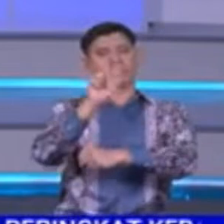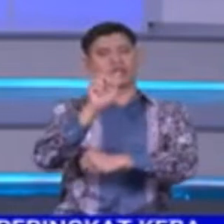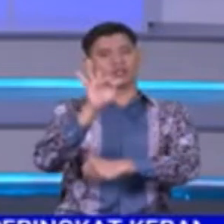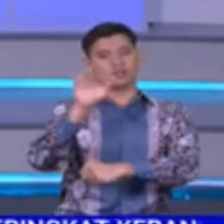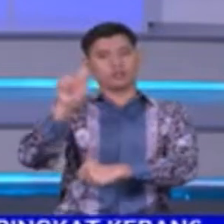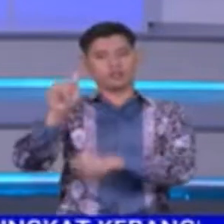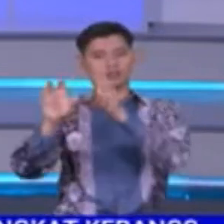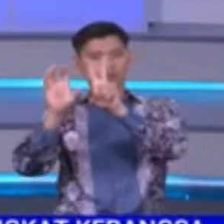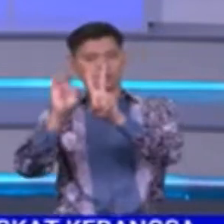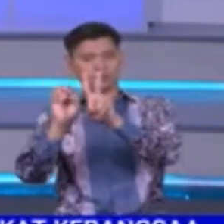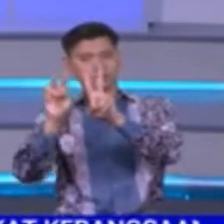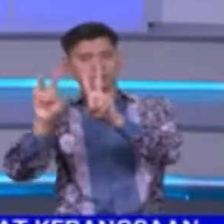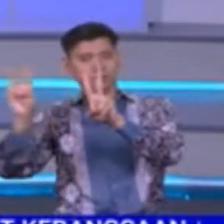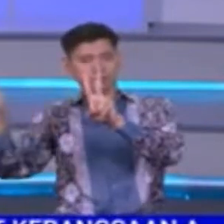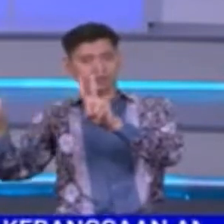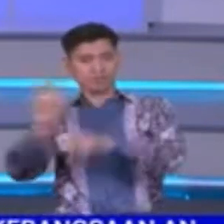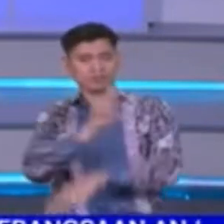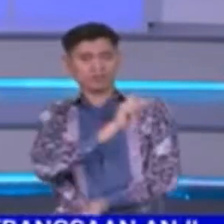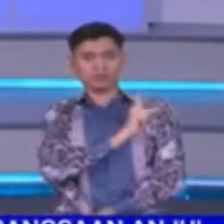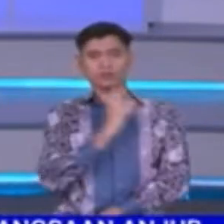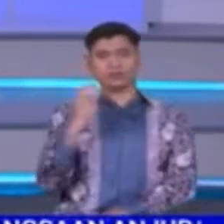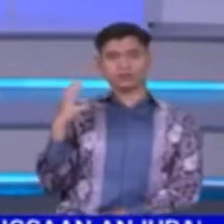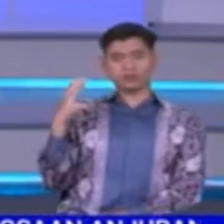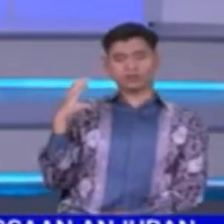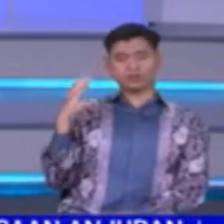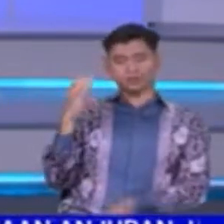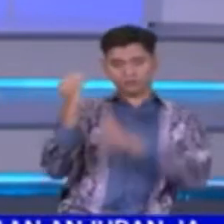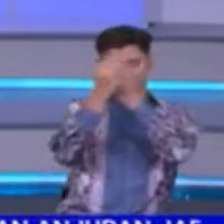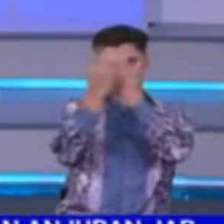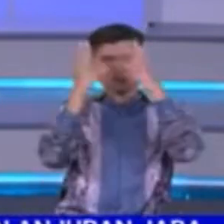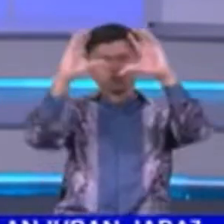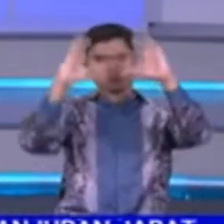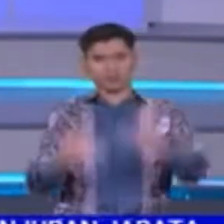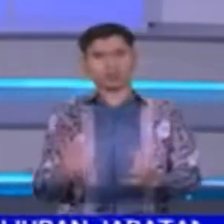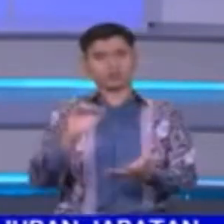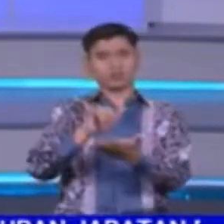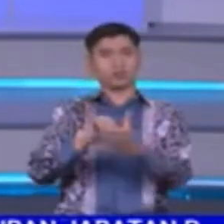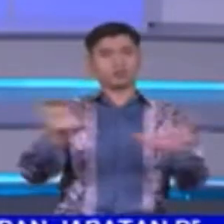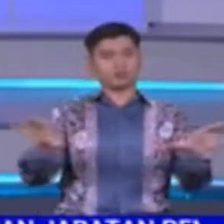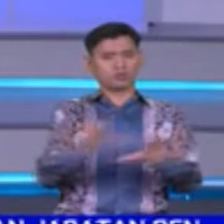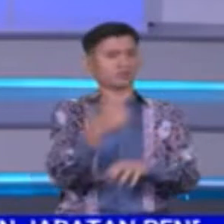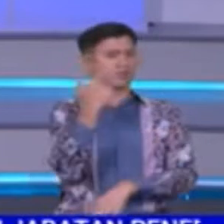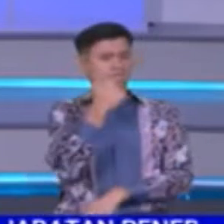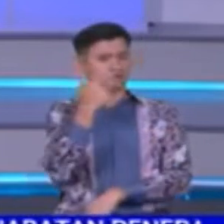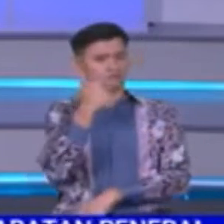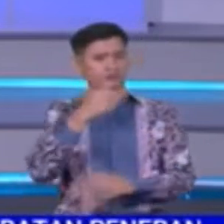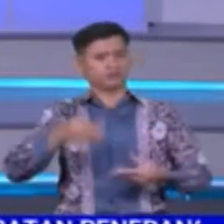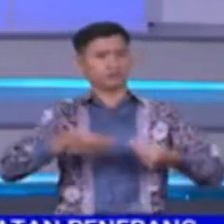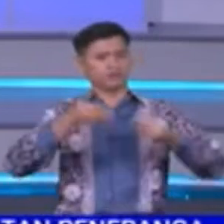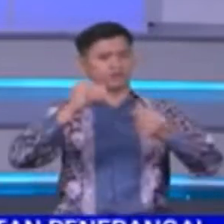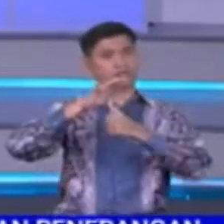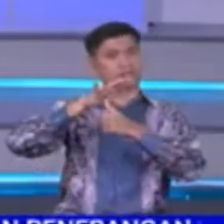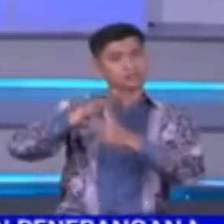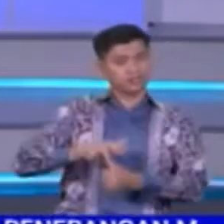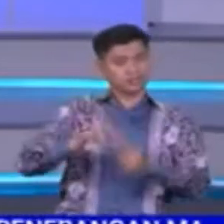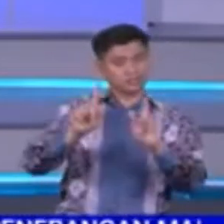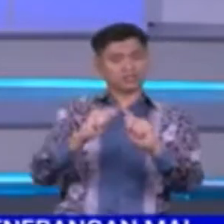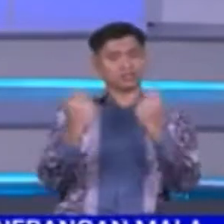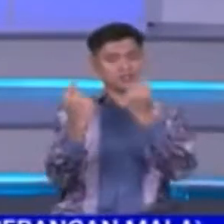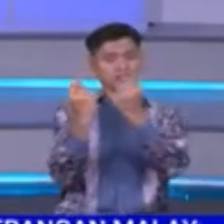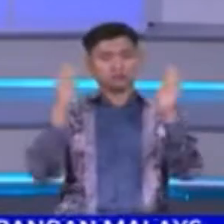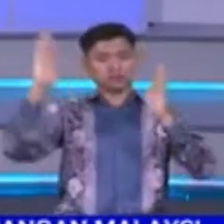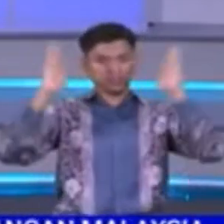ini. Ketua Jurulatihnya Hassan Sazali Muhammad Waras berkata, langkah itu diambil kerana tidak mahu memberi sebarang tekanan kepada